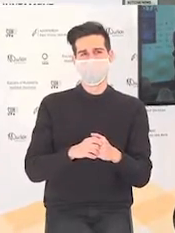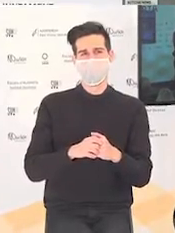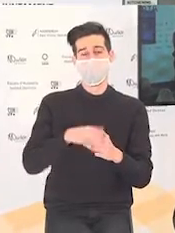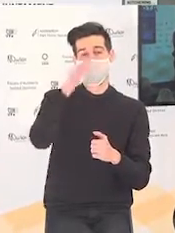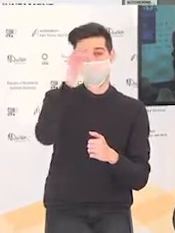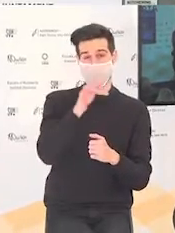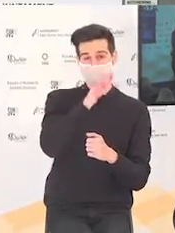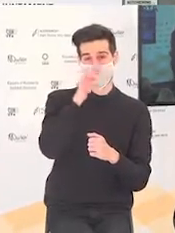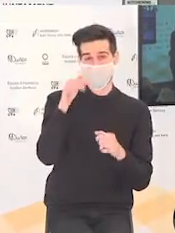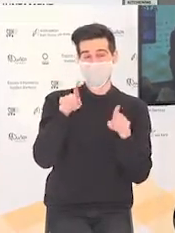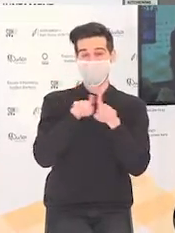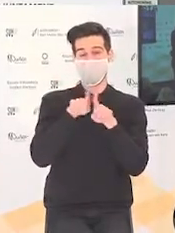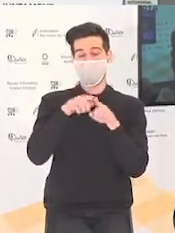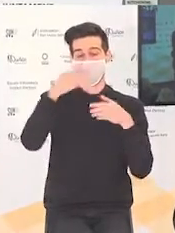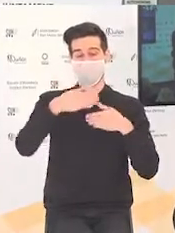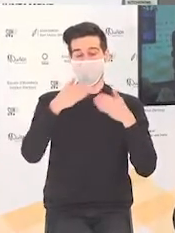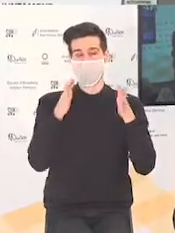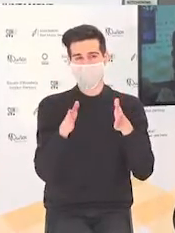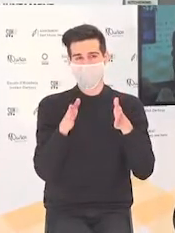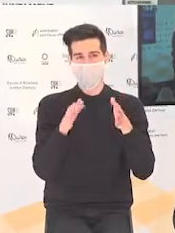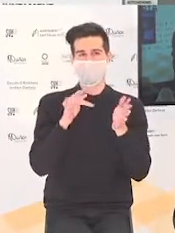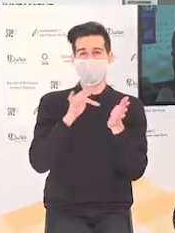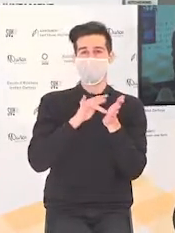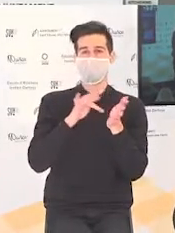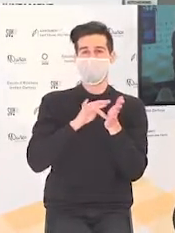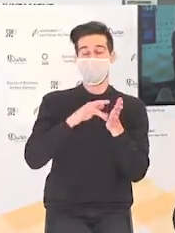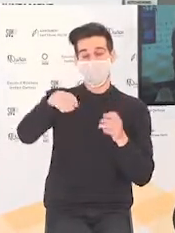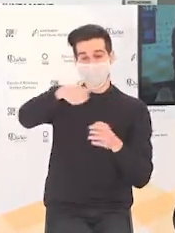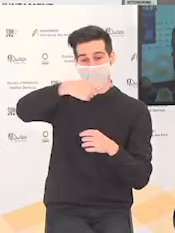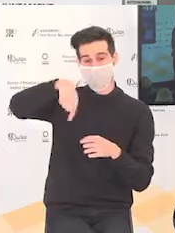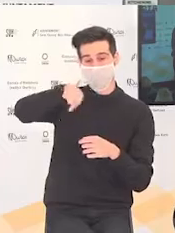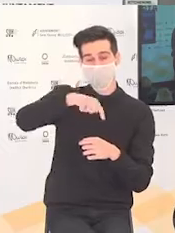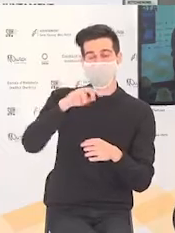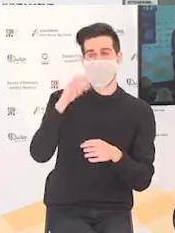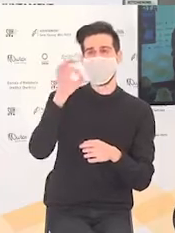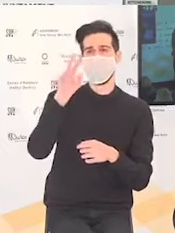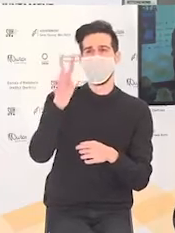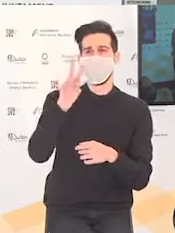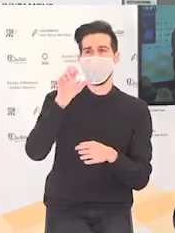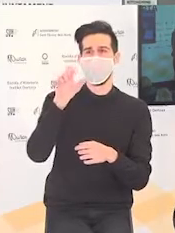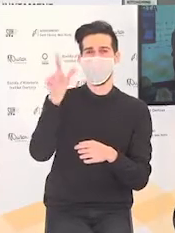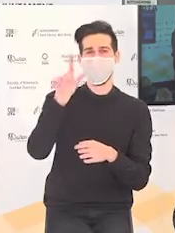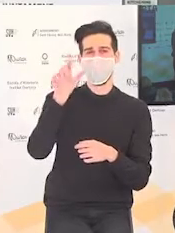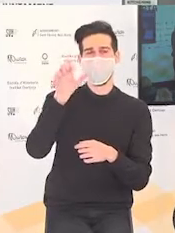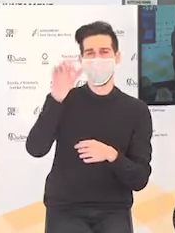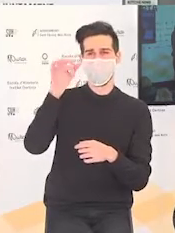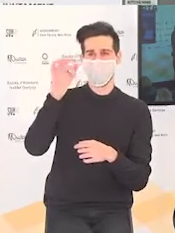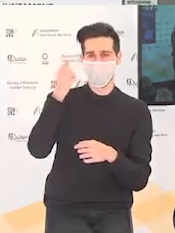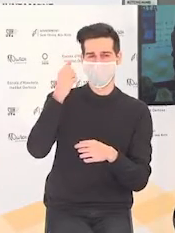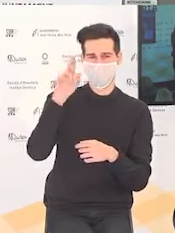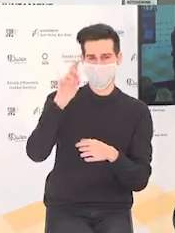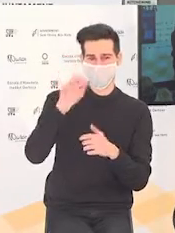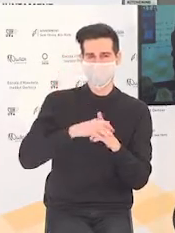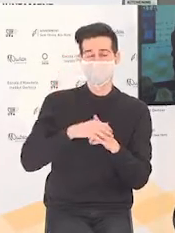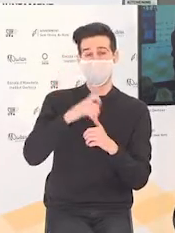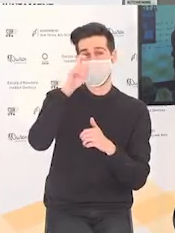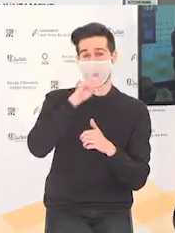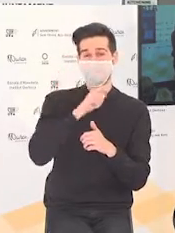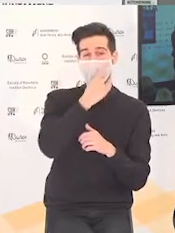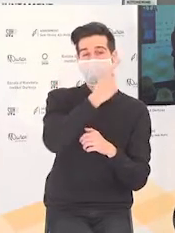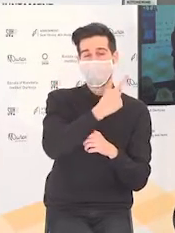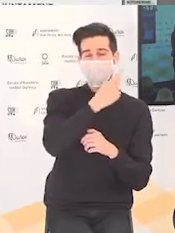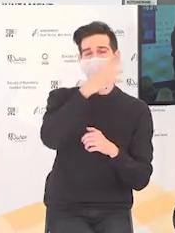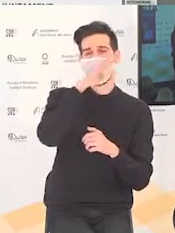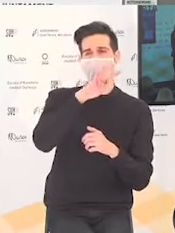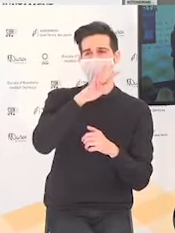de la passera que hi ha a la rotonda de les Ovelletes, que no sé si ho heu vist, que és del 1903 i fa poc que s'ha rehabilitat.